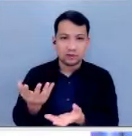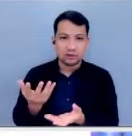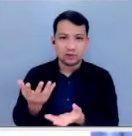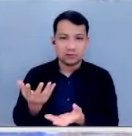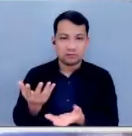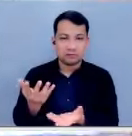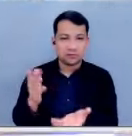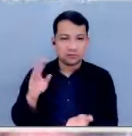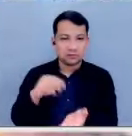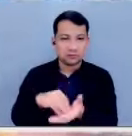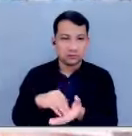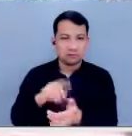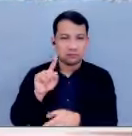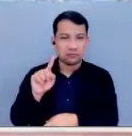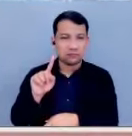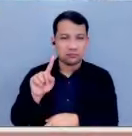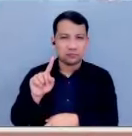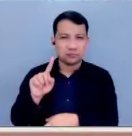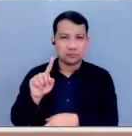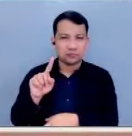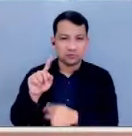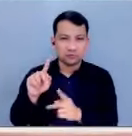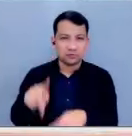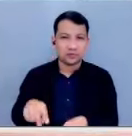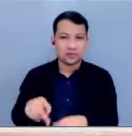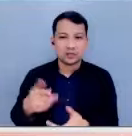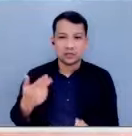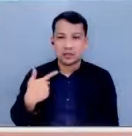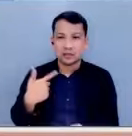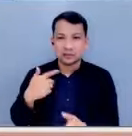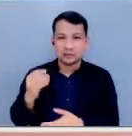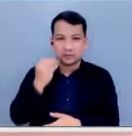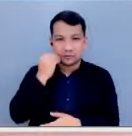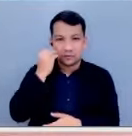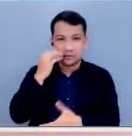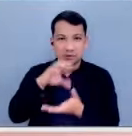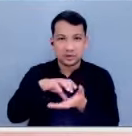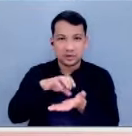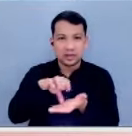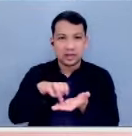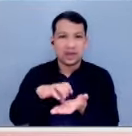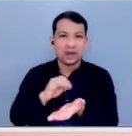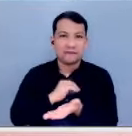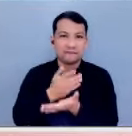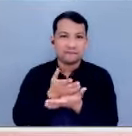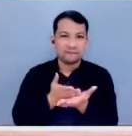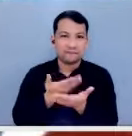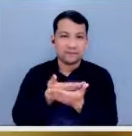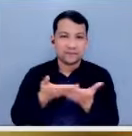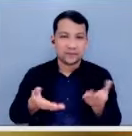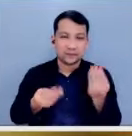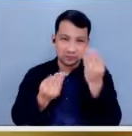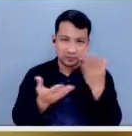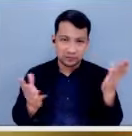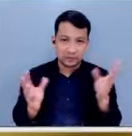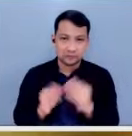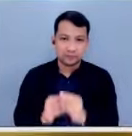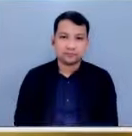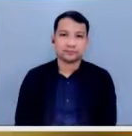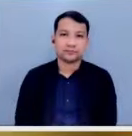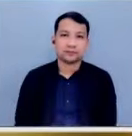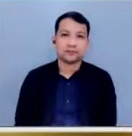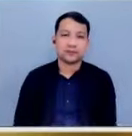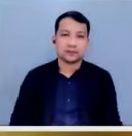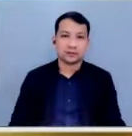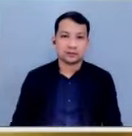for one person, ma'am. Ah, but okay. They have naman take-home cakes and some of the tools. Okay. Paano ko dagdagan to, mama? So, we have